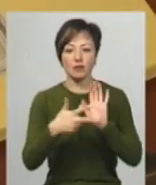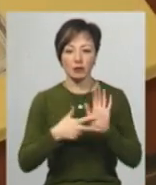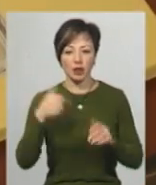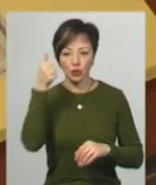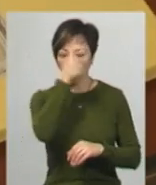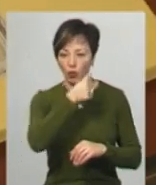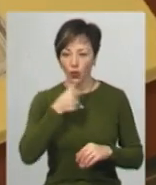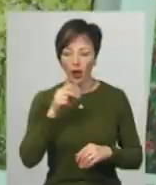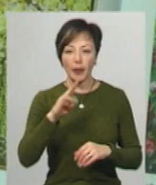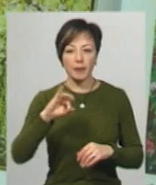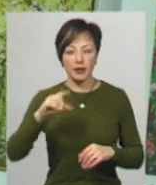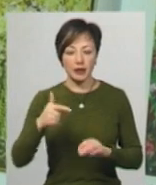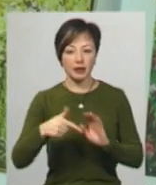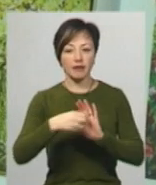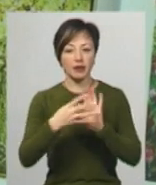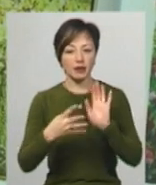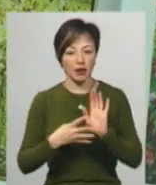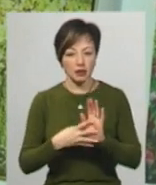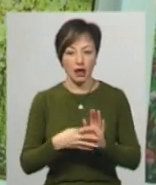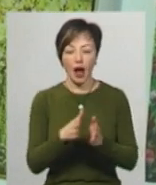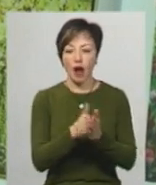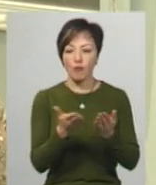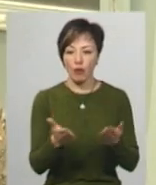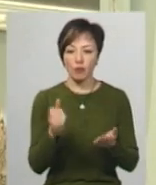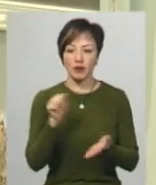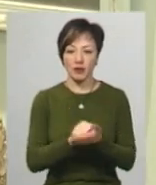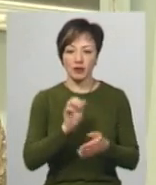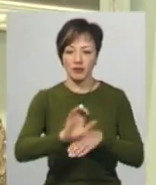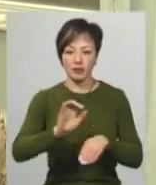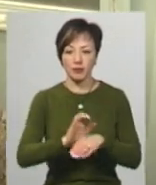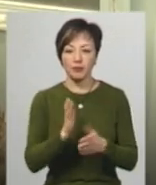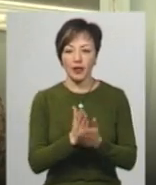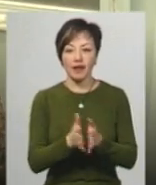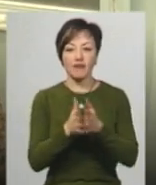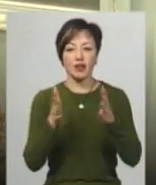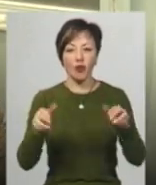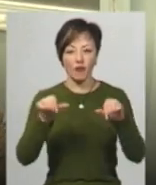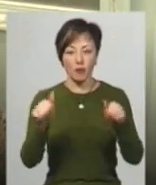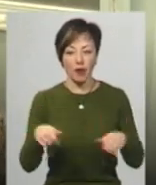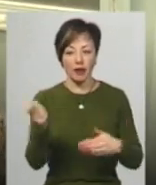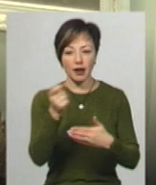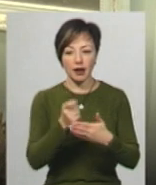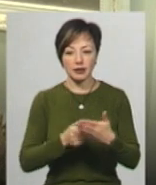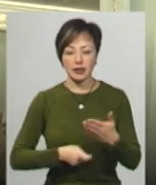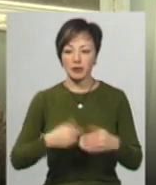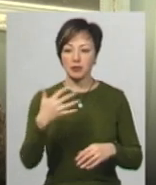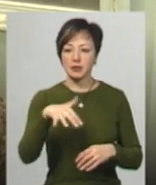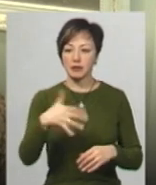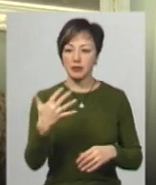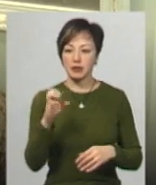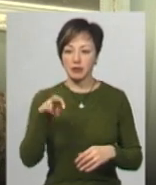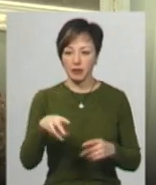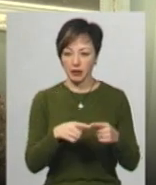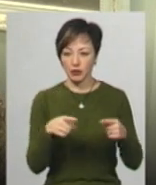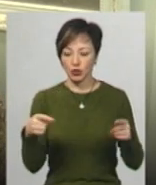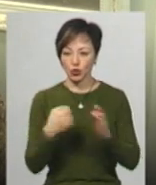2018 року. У липні 2019 альбом зверстали. Тут є і великоформатні картини, які від 55 см